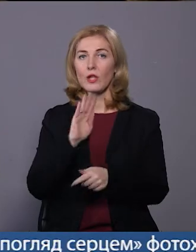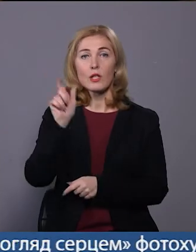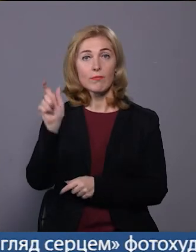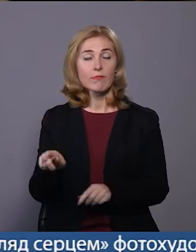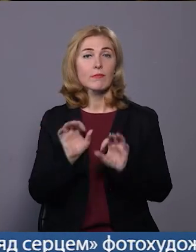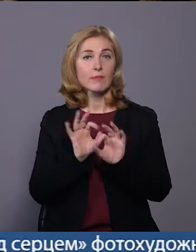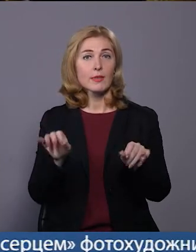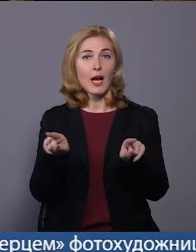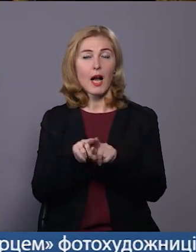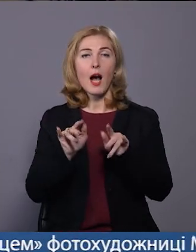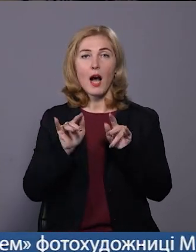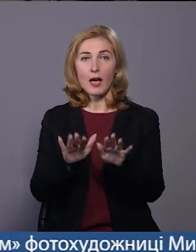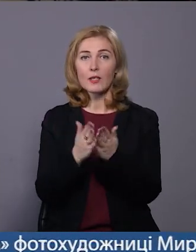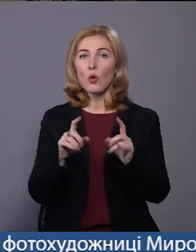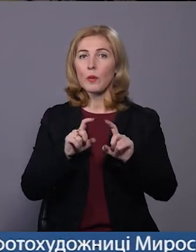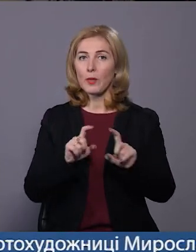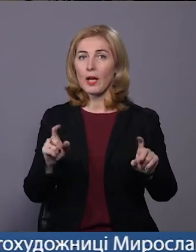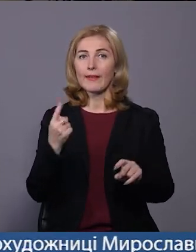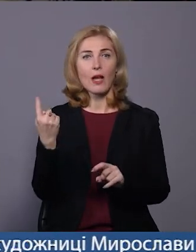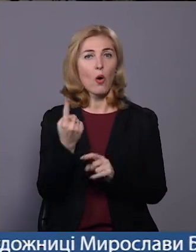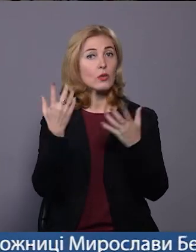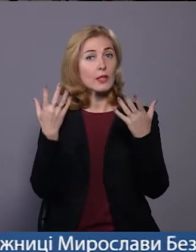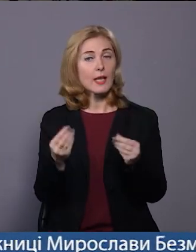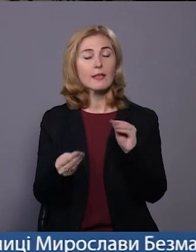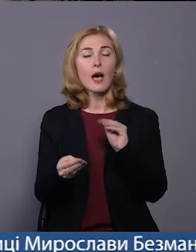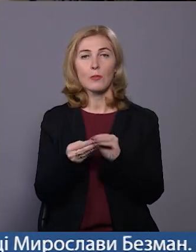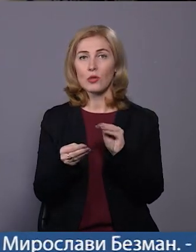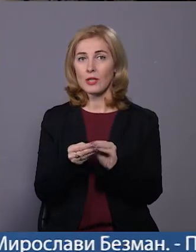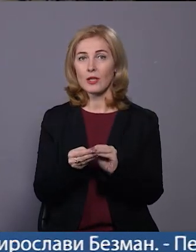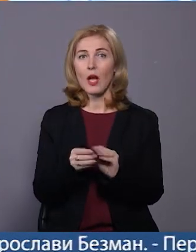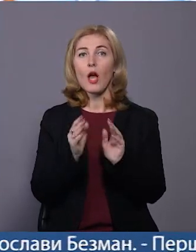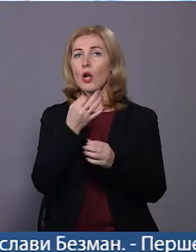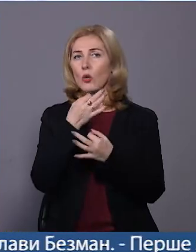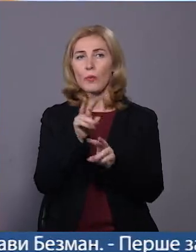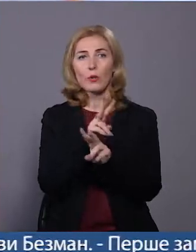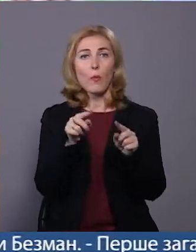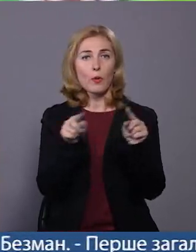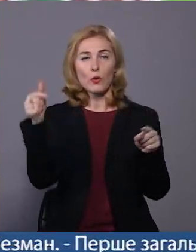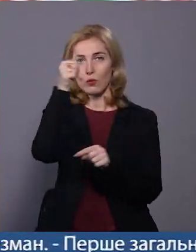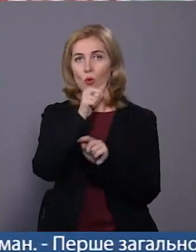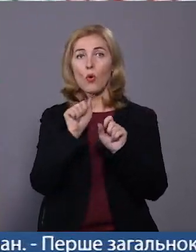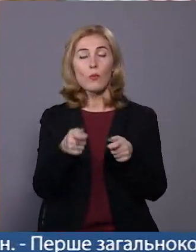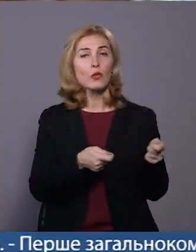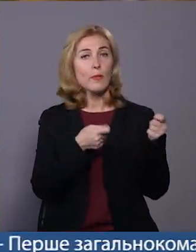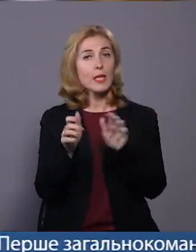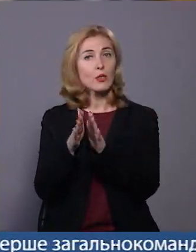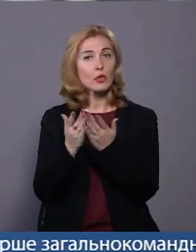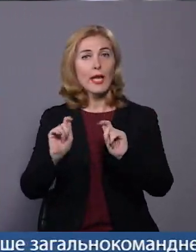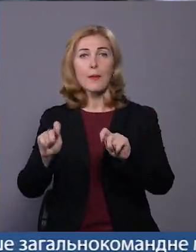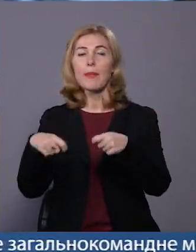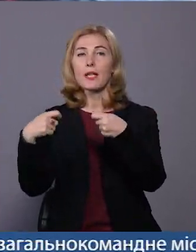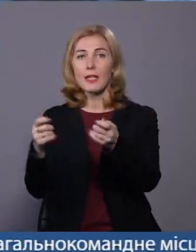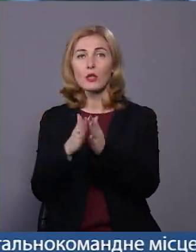розповідає, така акція у бібліотеках не одноденна, а постійна. Тож будь-хто впродовж року може принести книгу і передати